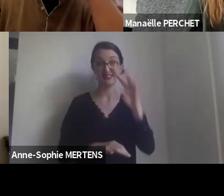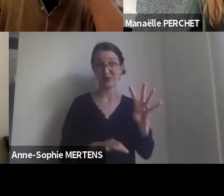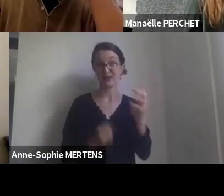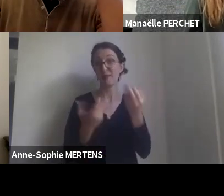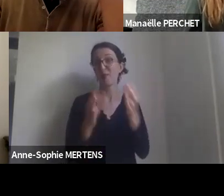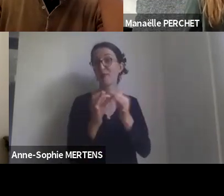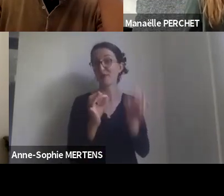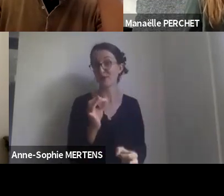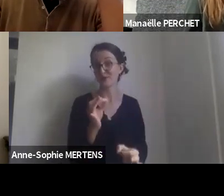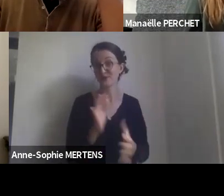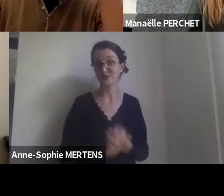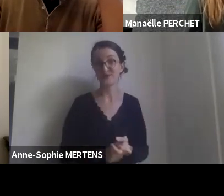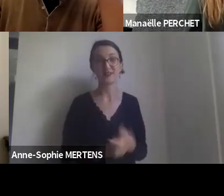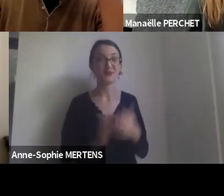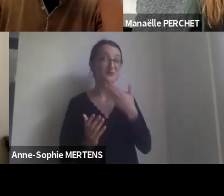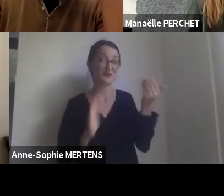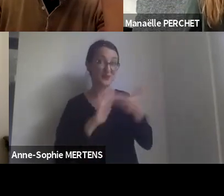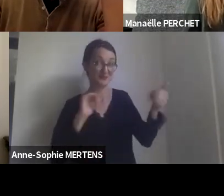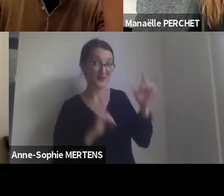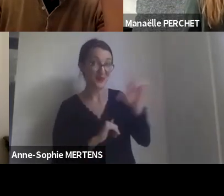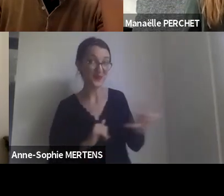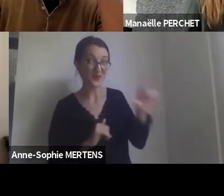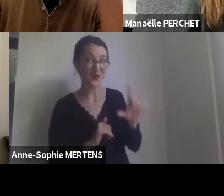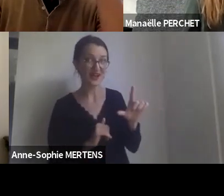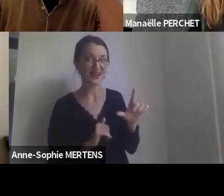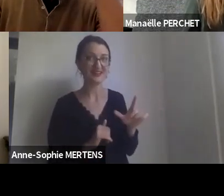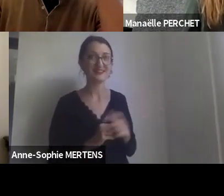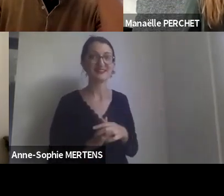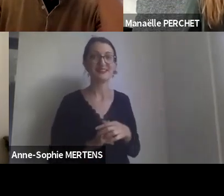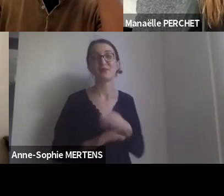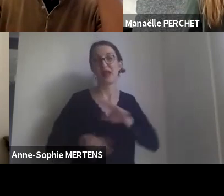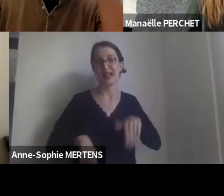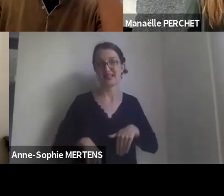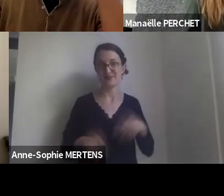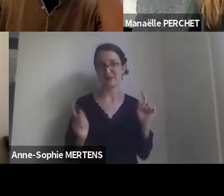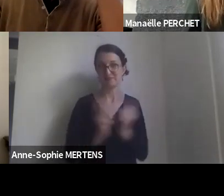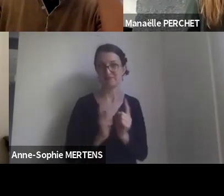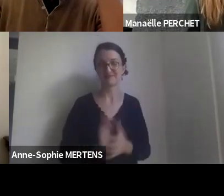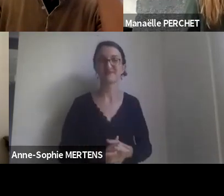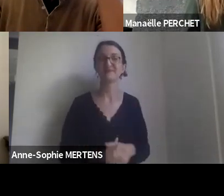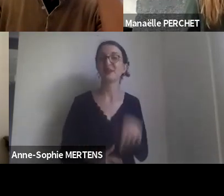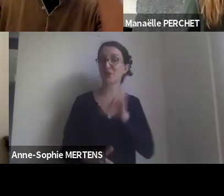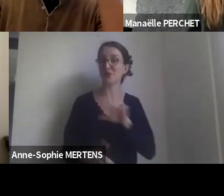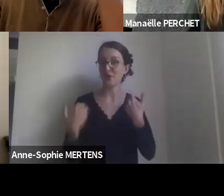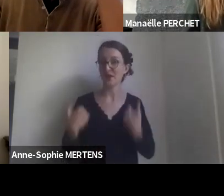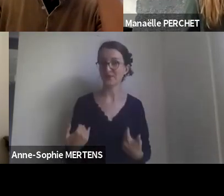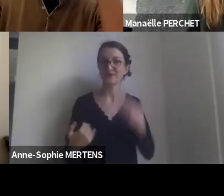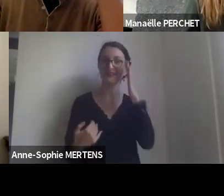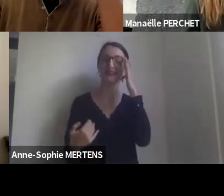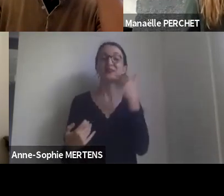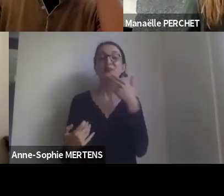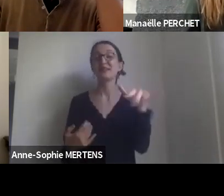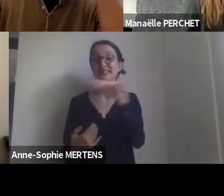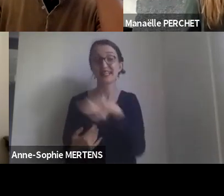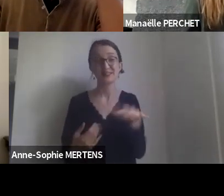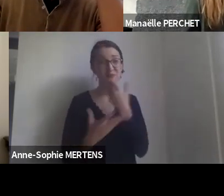webinaire. Je te laisse bien sûr, Laura, si tu souhaites conclure, je dirai un mot rapide à la fin. Merci à tous, merci pour toutes vos